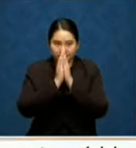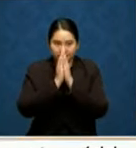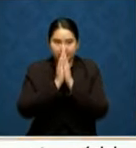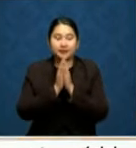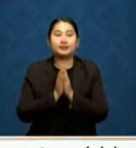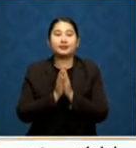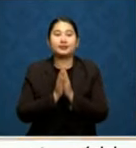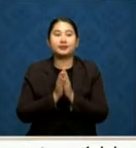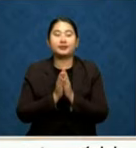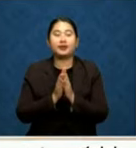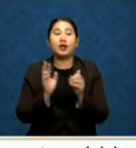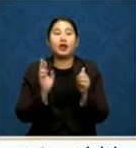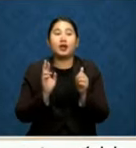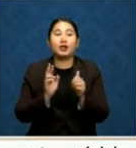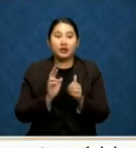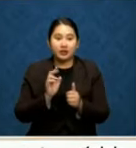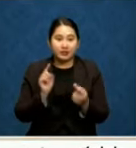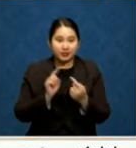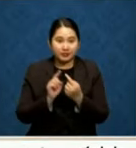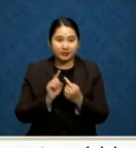ลปทสภาพูแทนรัศดอนนะคะ